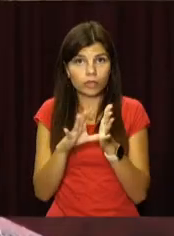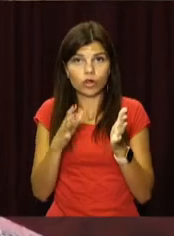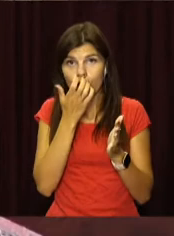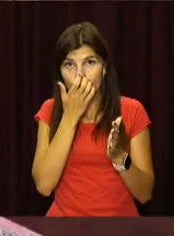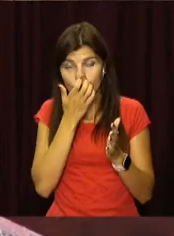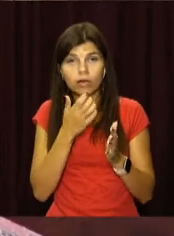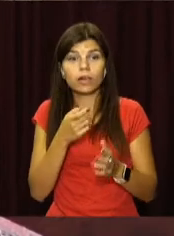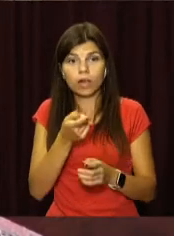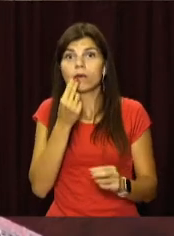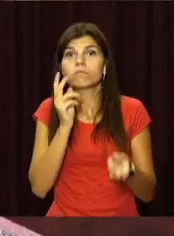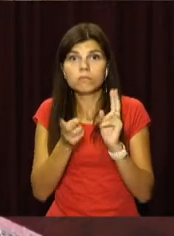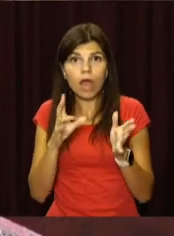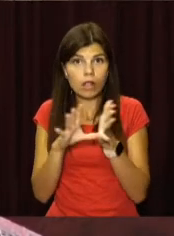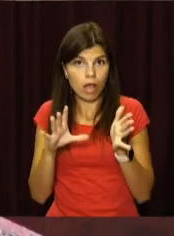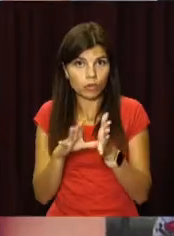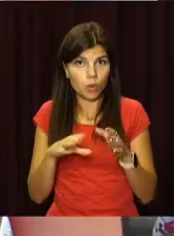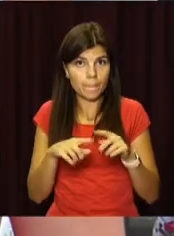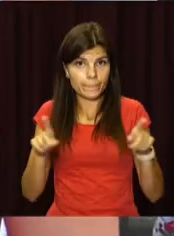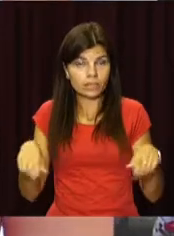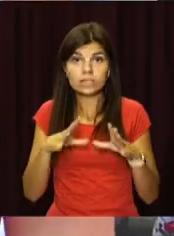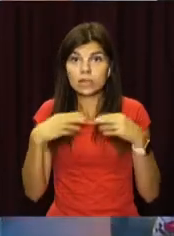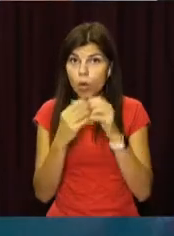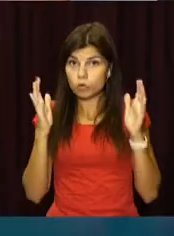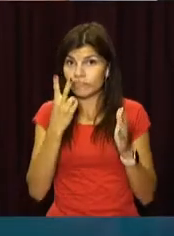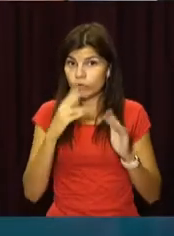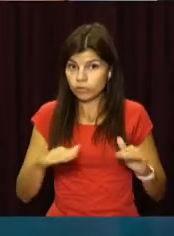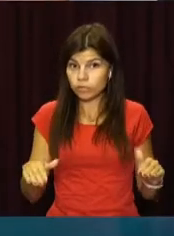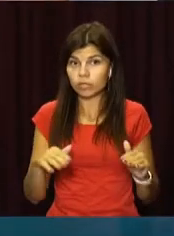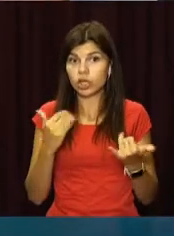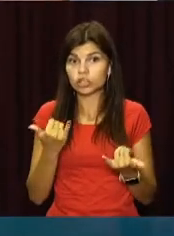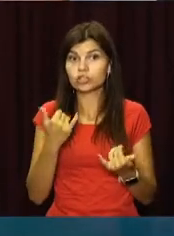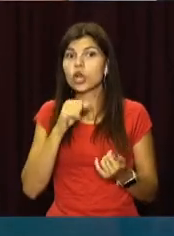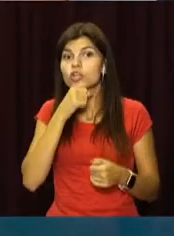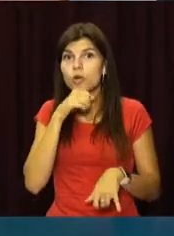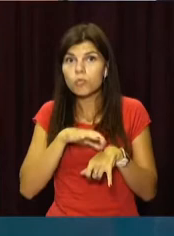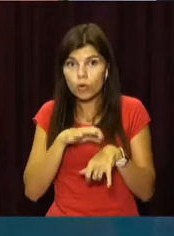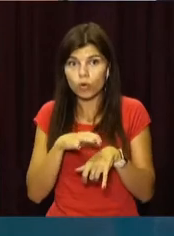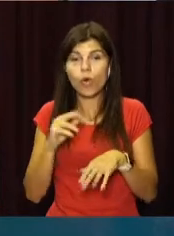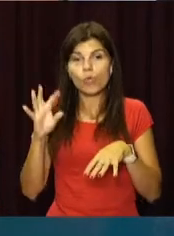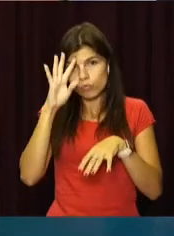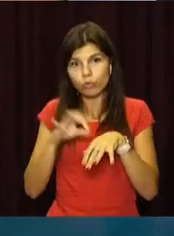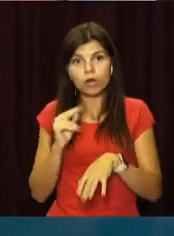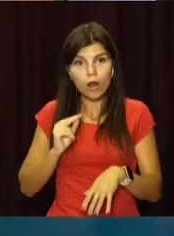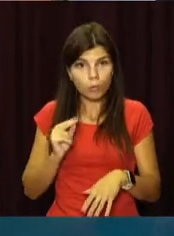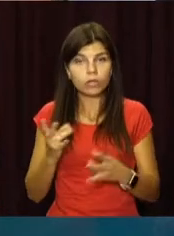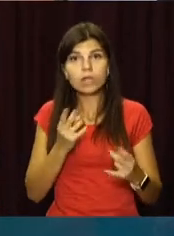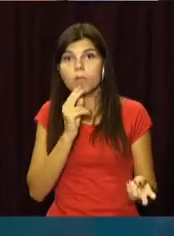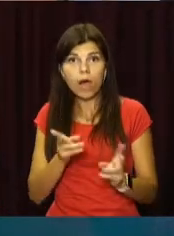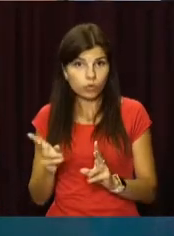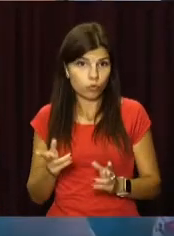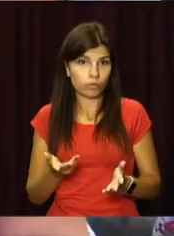На ній же і готувати. Сім'я велика, двоє дітей. Зараз болить дідусь вдома. Муж на роботі, ну, треба